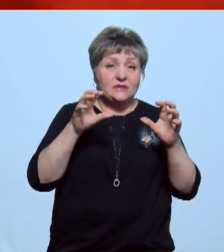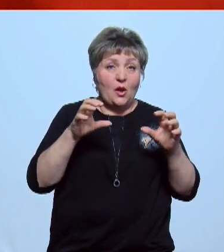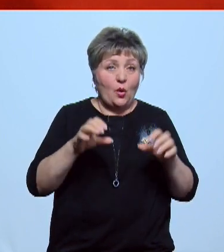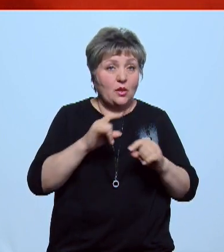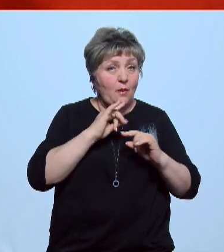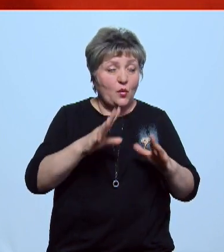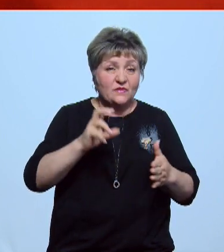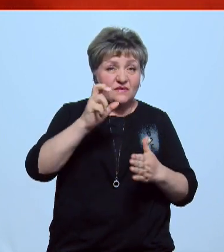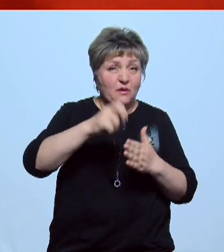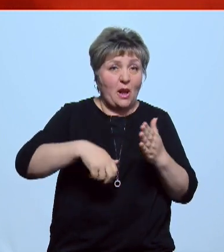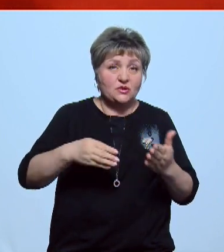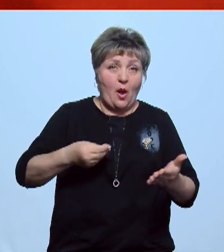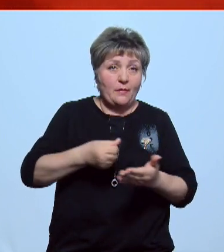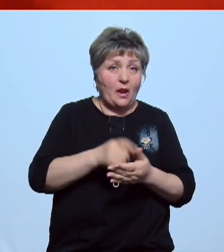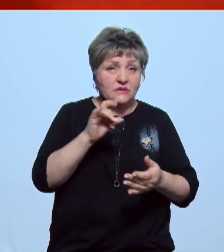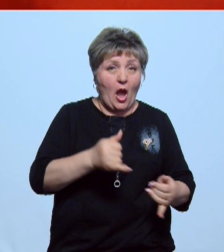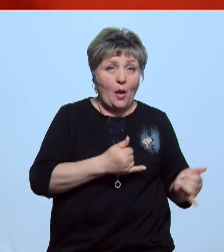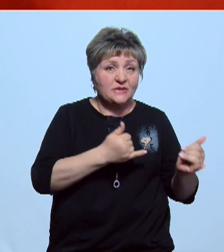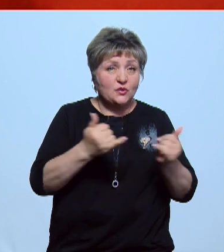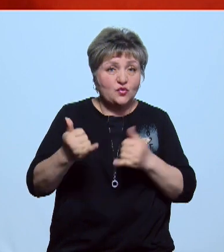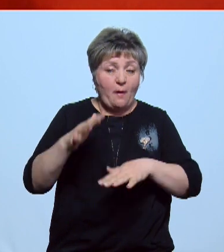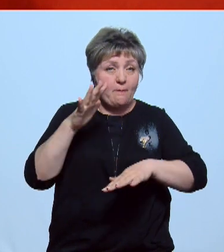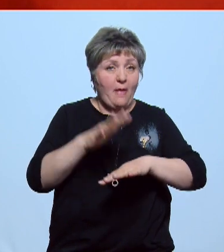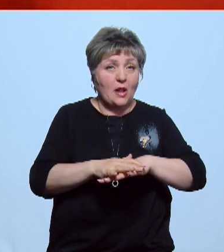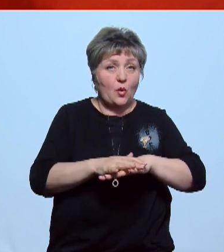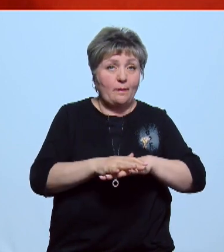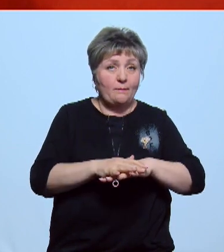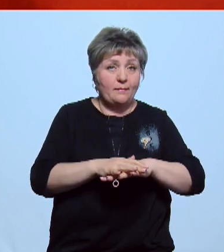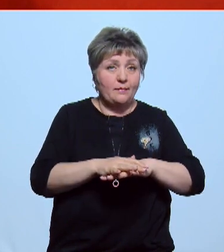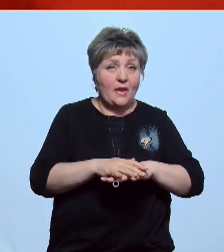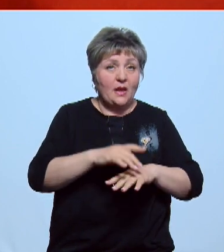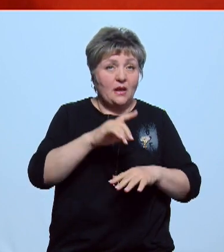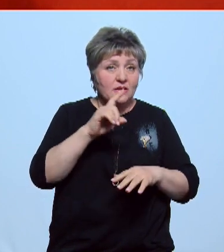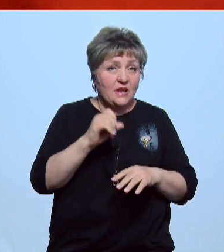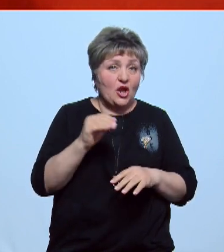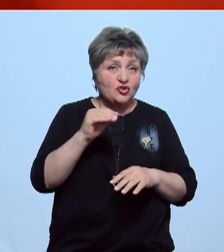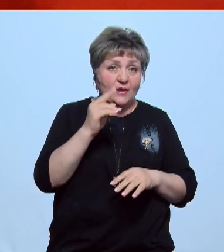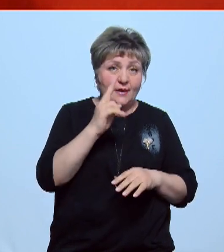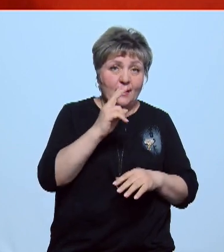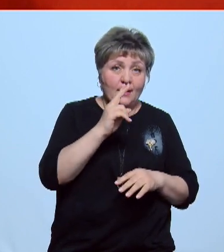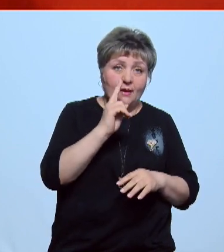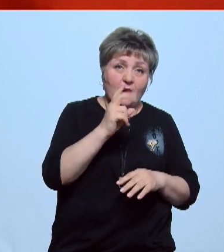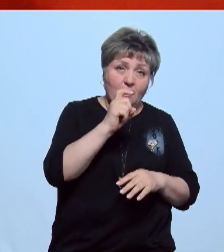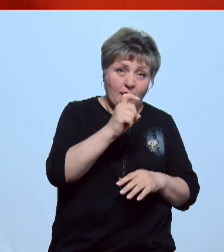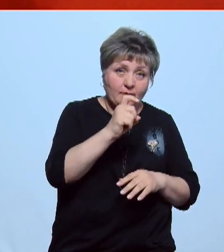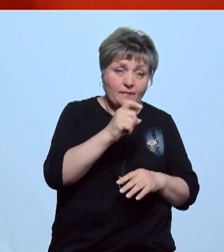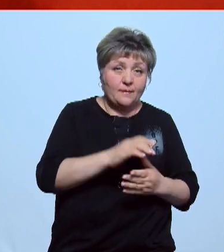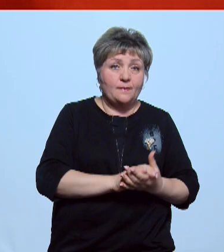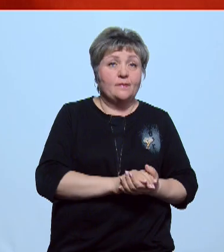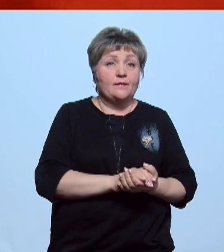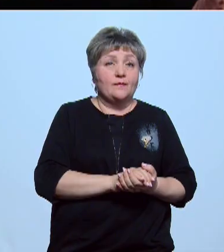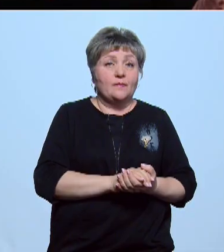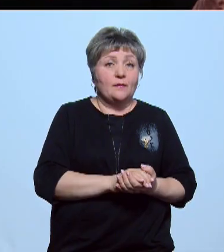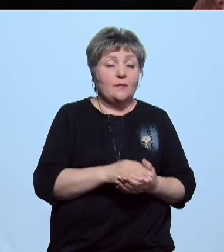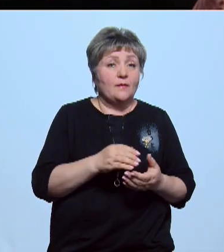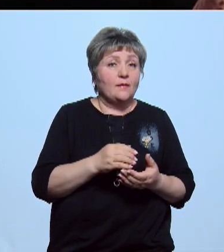будет взиматься плата за обслуживание банком счетов ЖКХ. Потому что это обязательный платеж, как налог. Человек никуда от этого деться